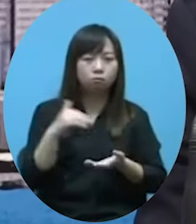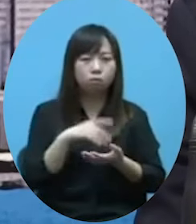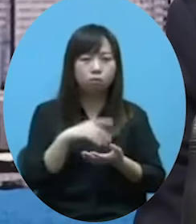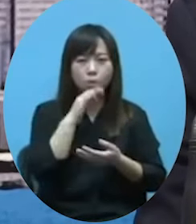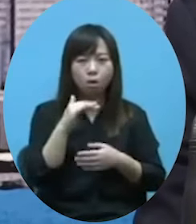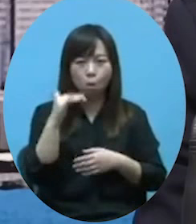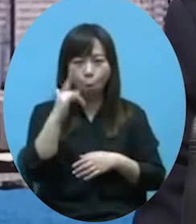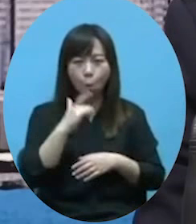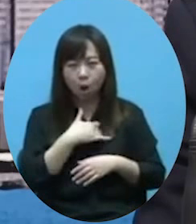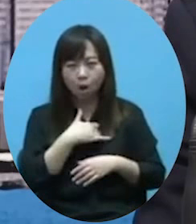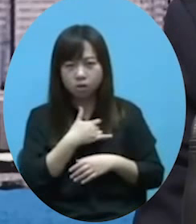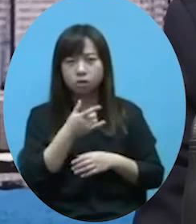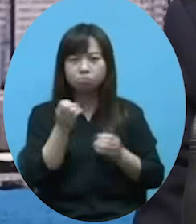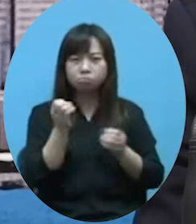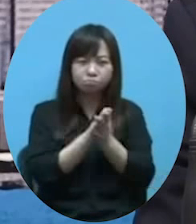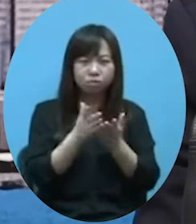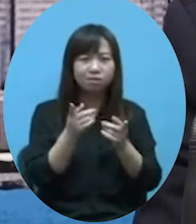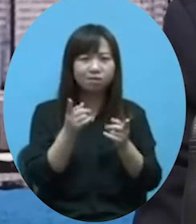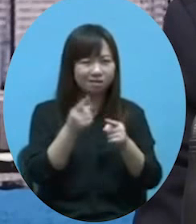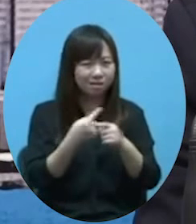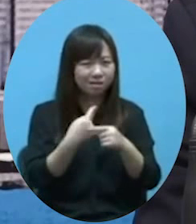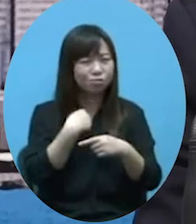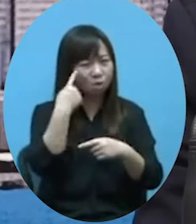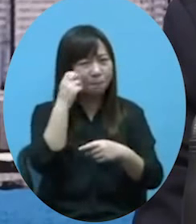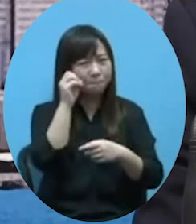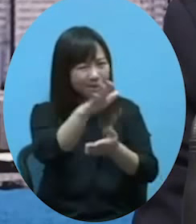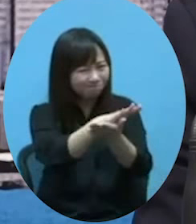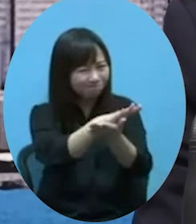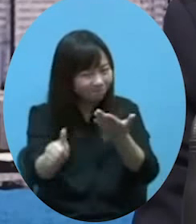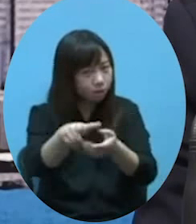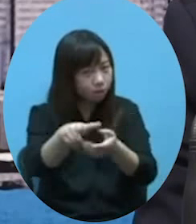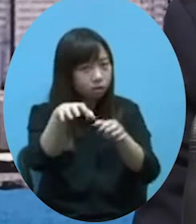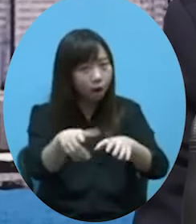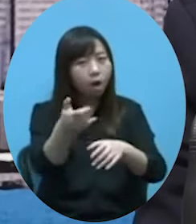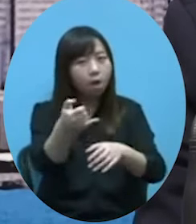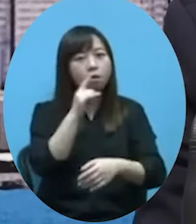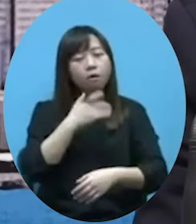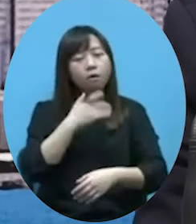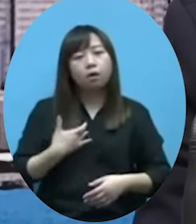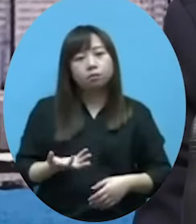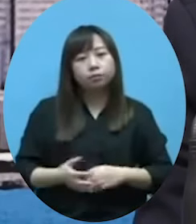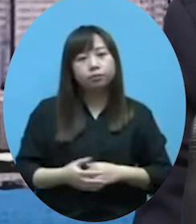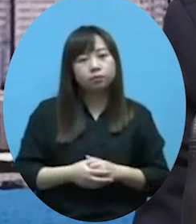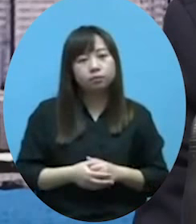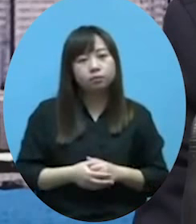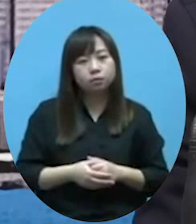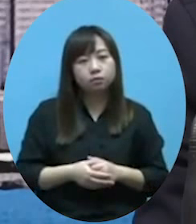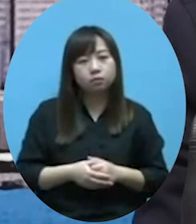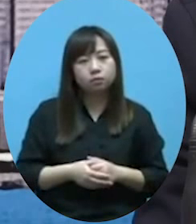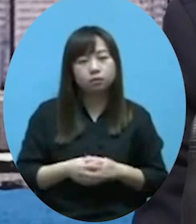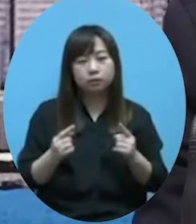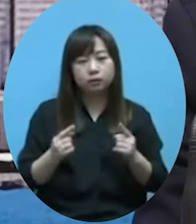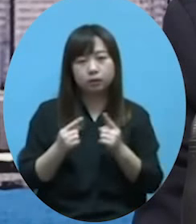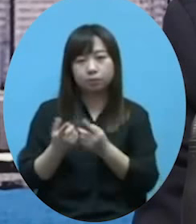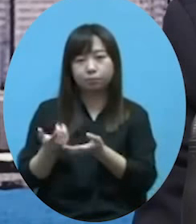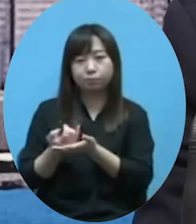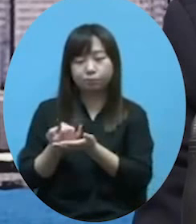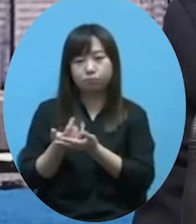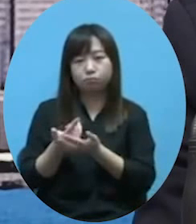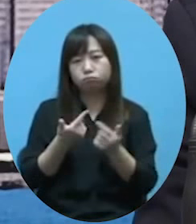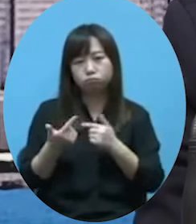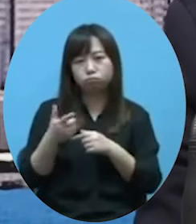高度懷疑感染那其實到底這隻狗是否真的確診了呢為什麽當他用在人類個案的時候